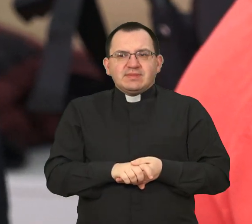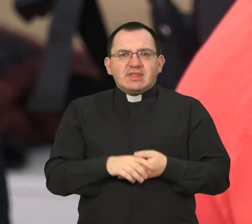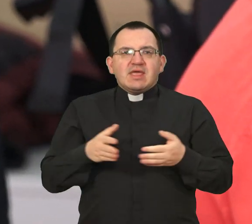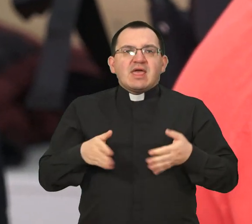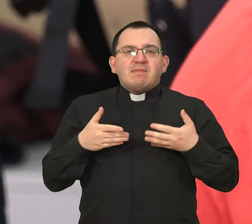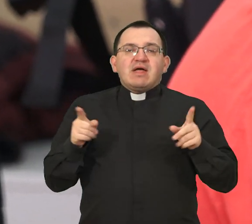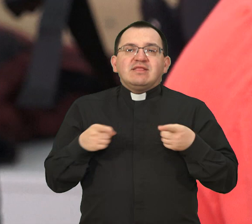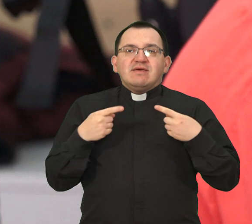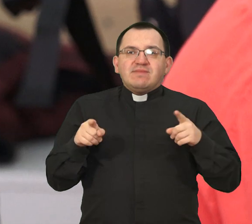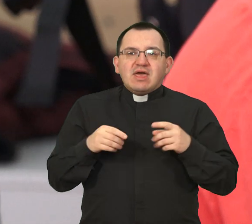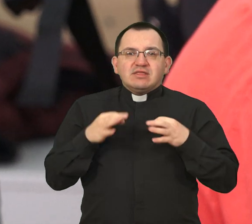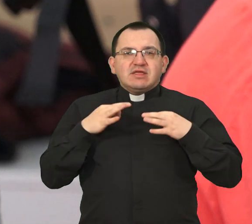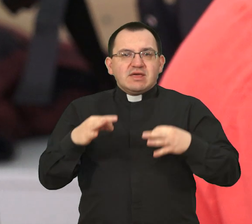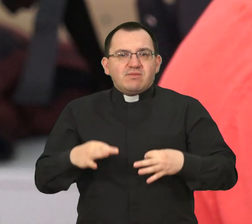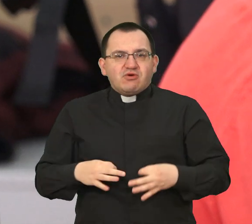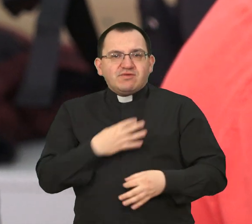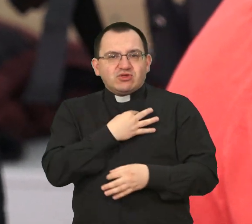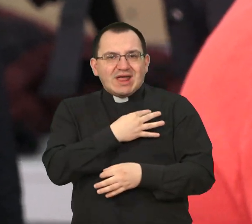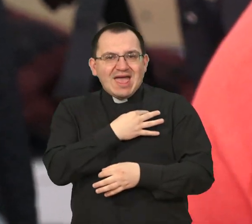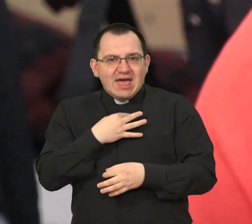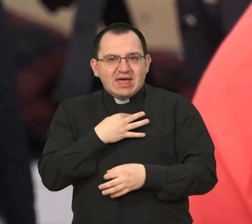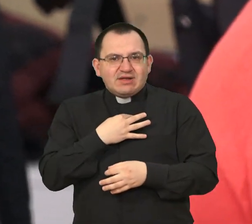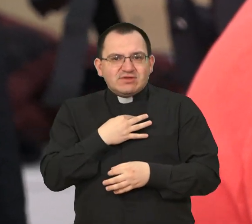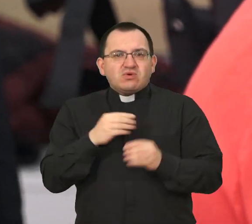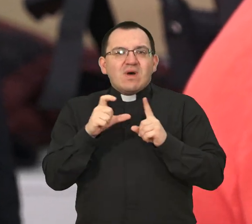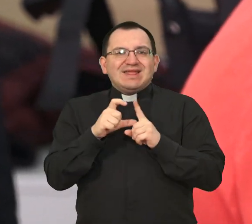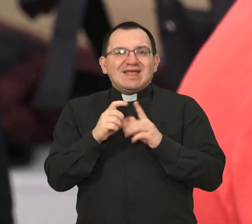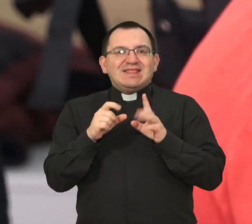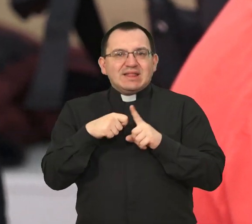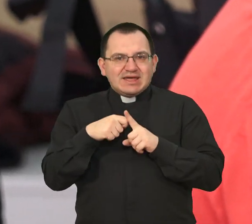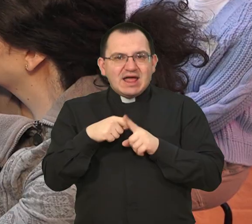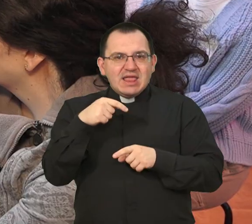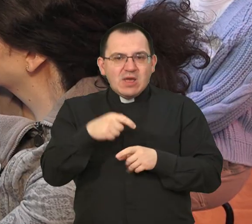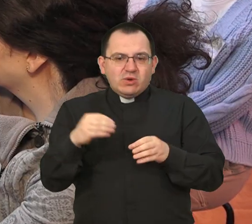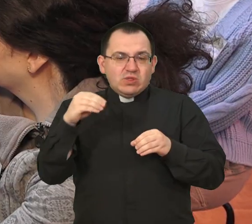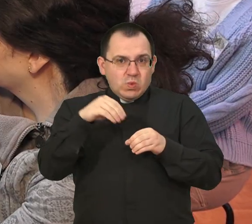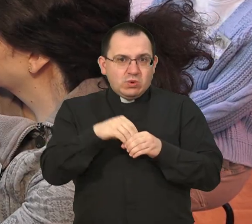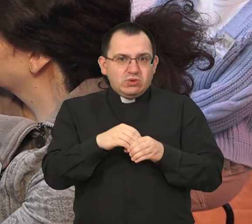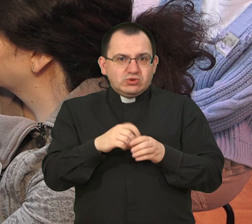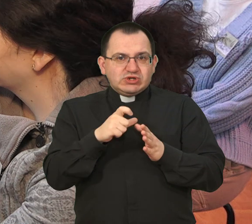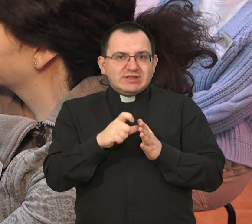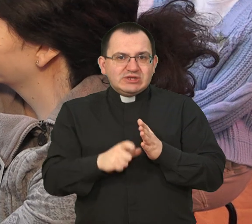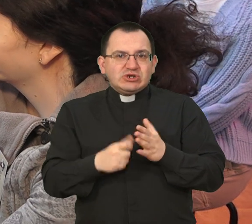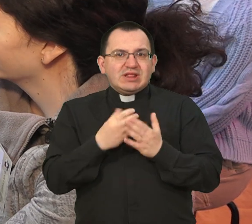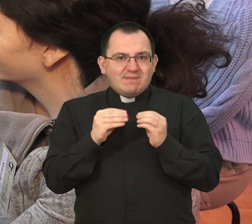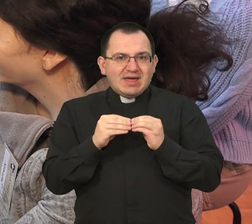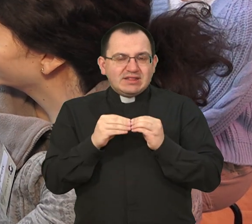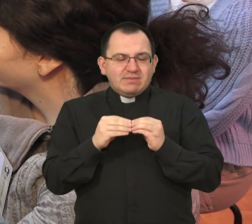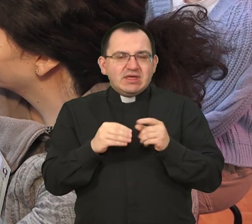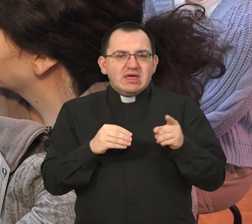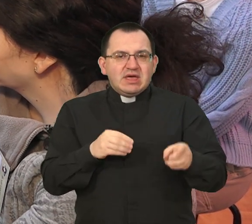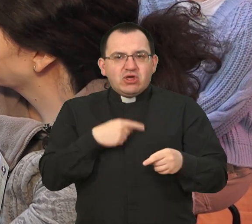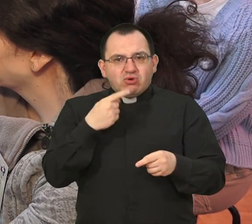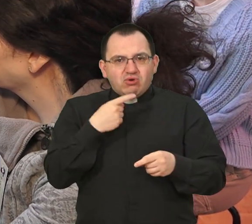i profesor kroatistike Daniel Kralj član je zajednice Bartimej. Temu radionice smatra izuzetno važnom.